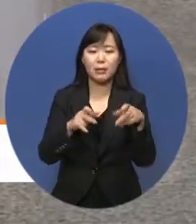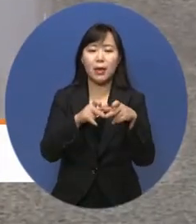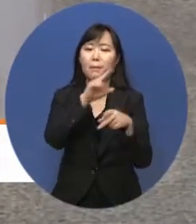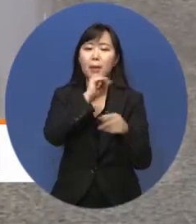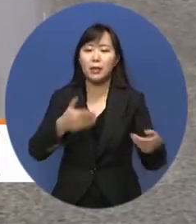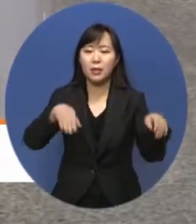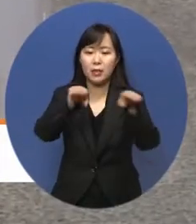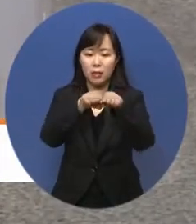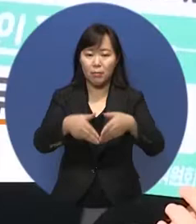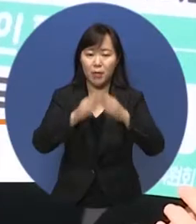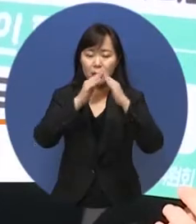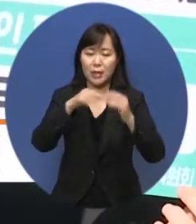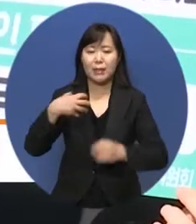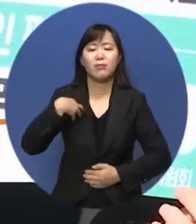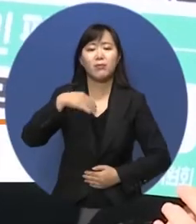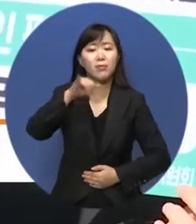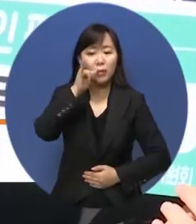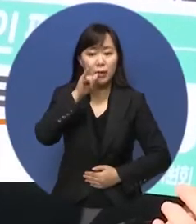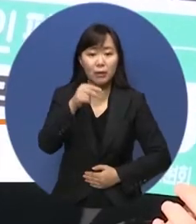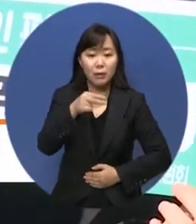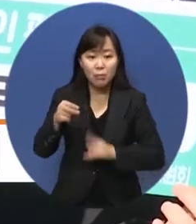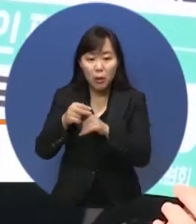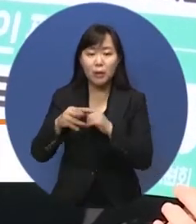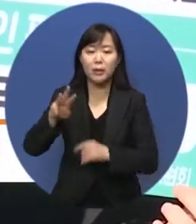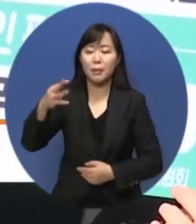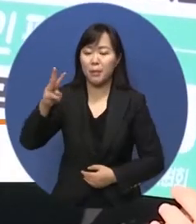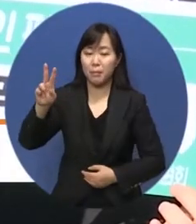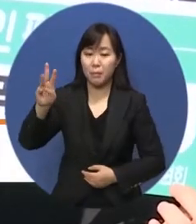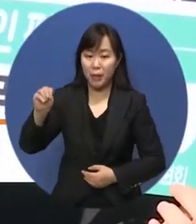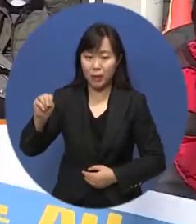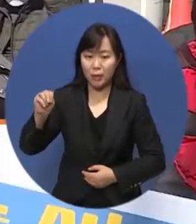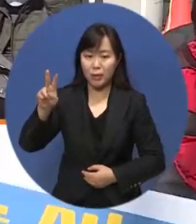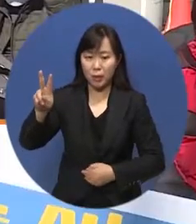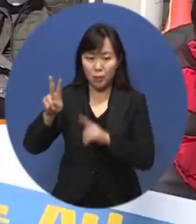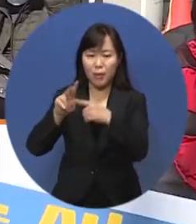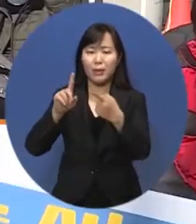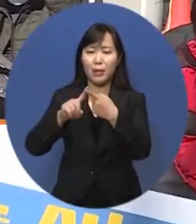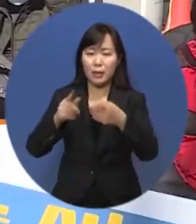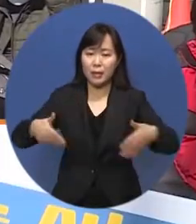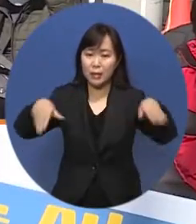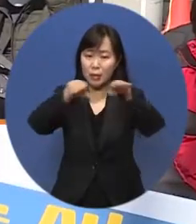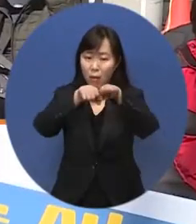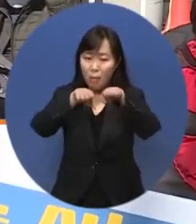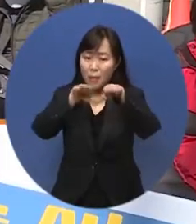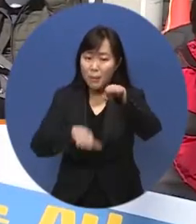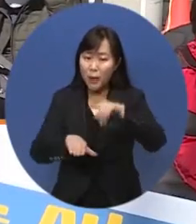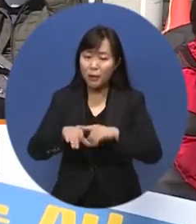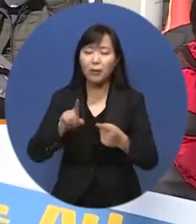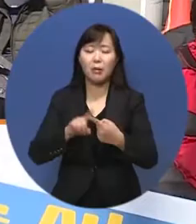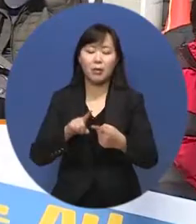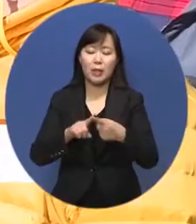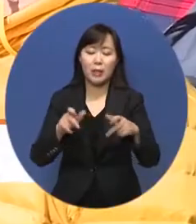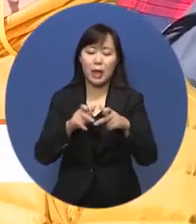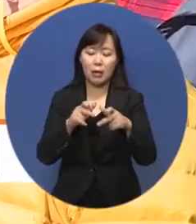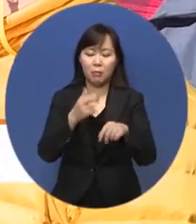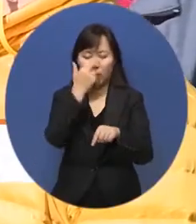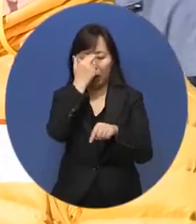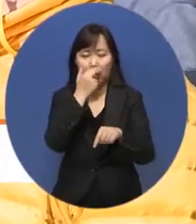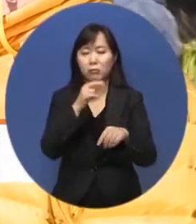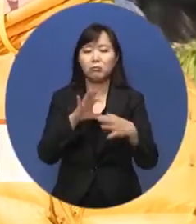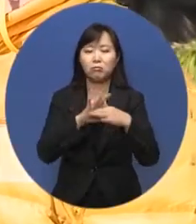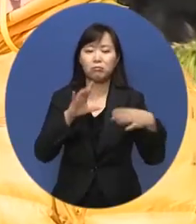규정하고 있습니다. 즉, 300제곱미터 미만의 시설들은 장애인 편의시설을 설치할 법적 의무가